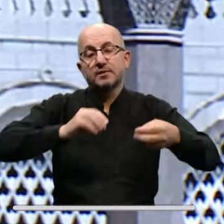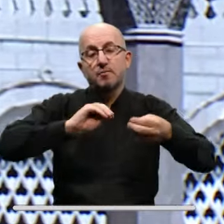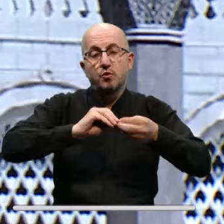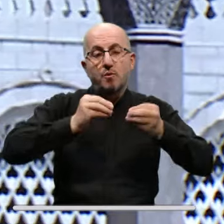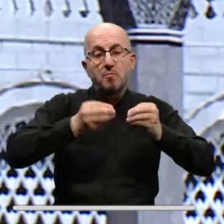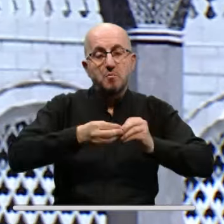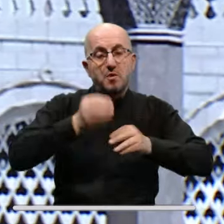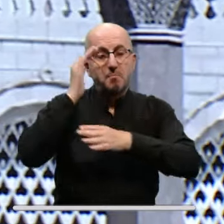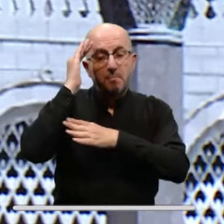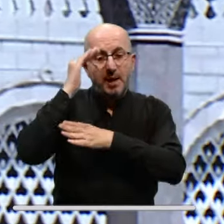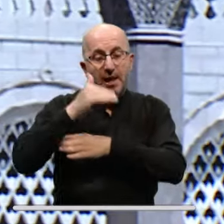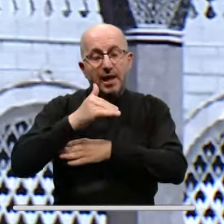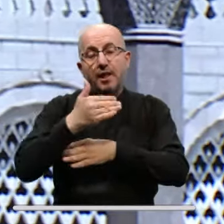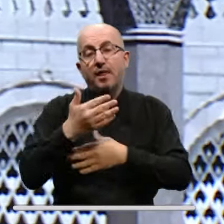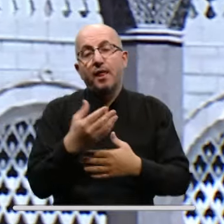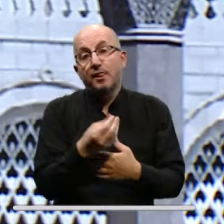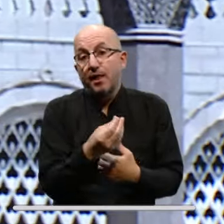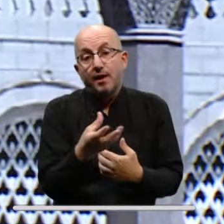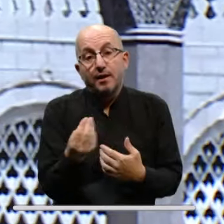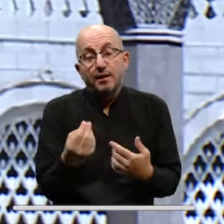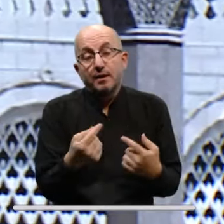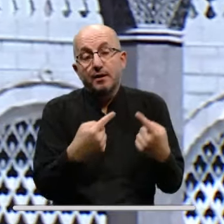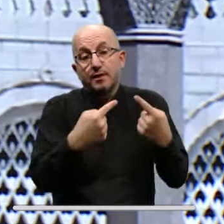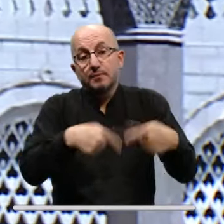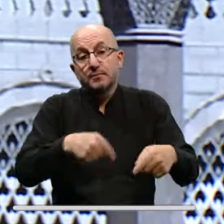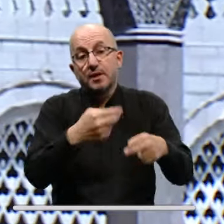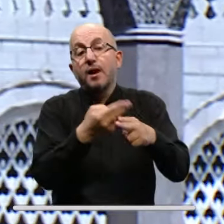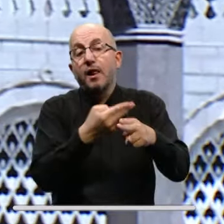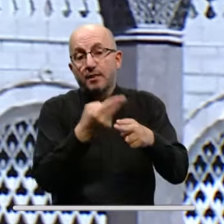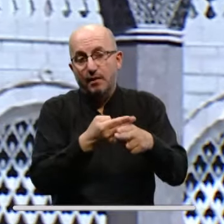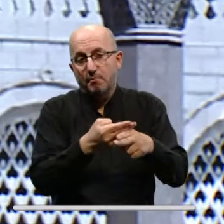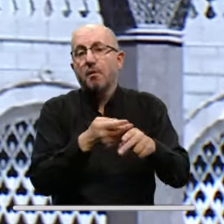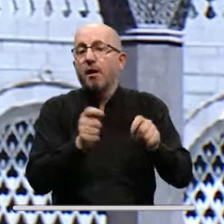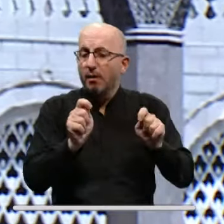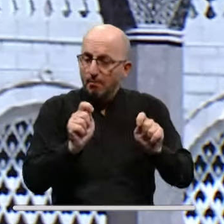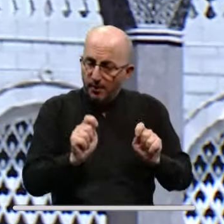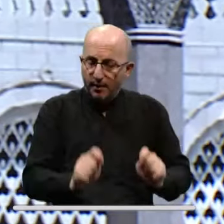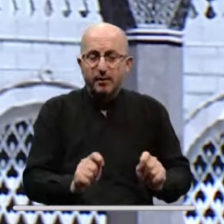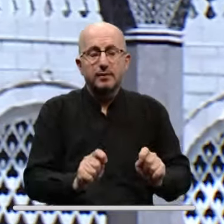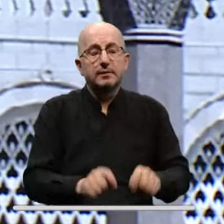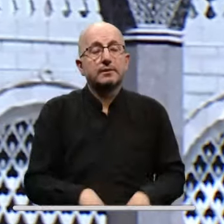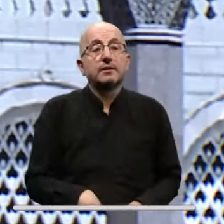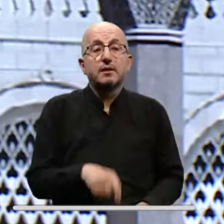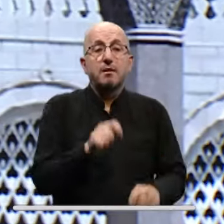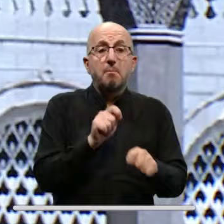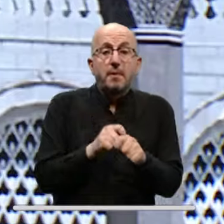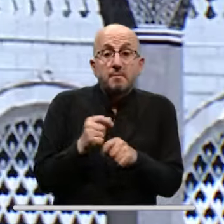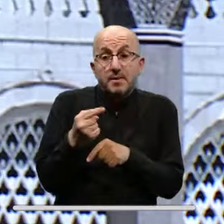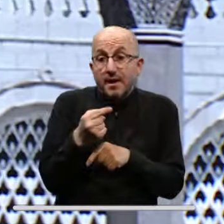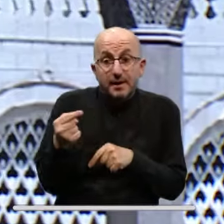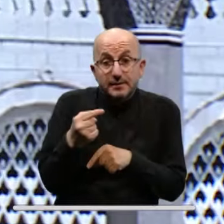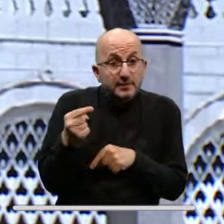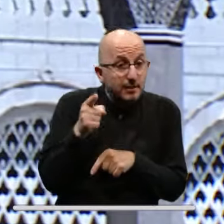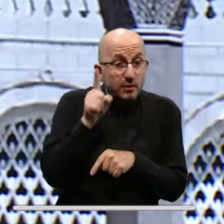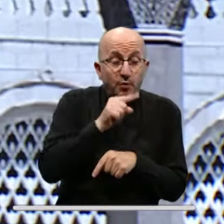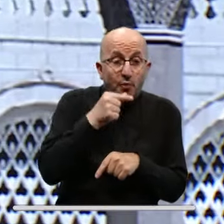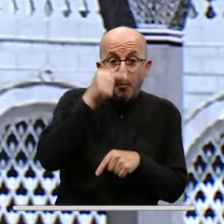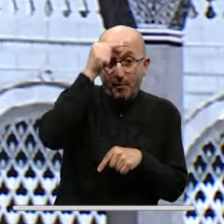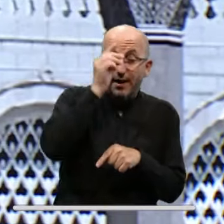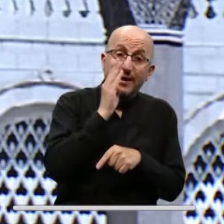sıkıntılarla, musibetlerle imtihan eder mi? Eder. Hı hı. Yaptığı bir eksiklikten dolayı, Umre'ye gittim